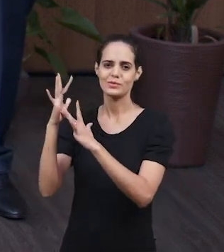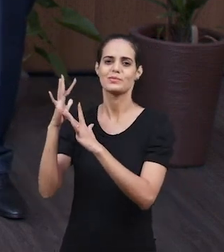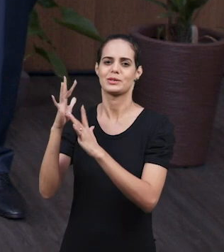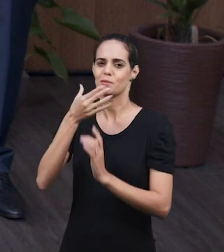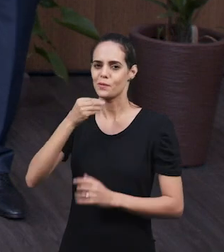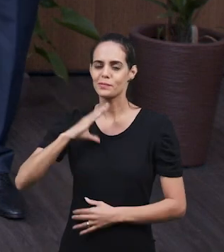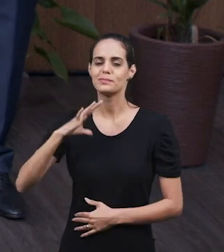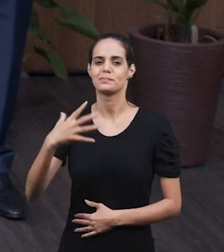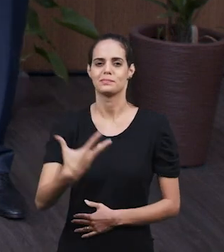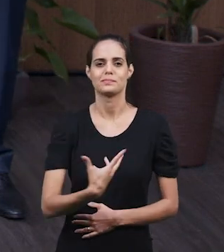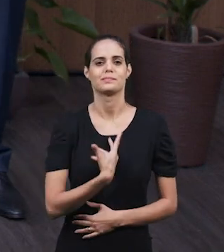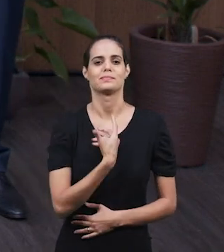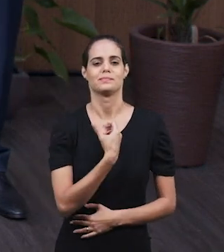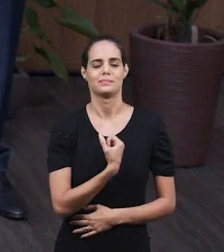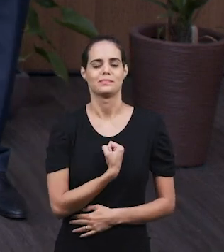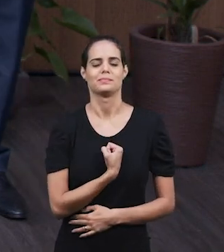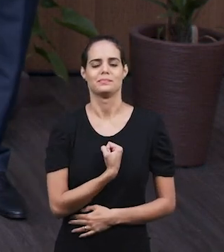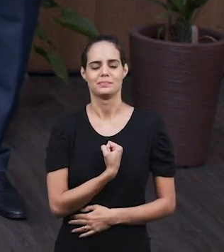Jésus.